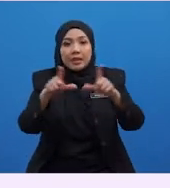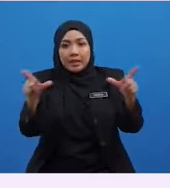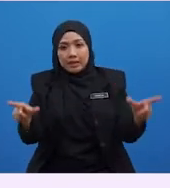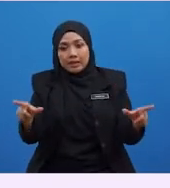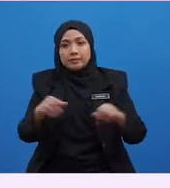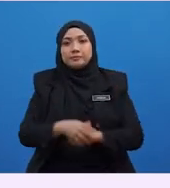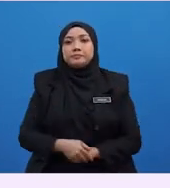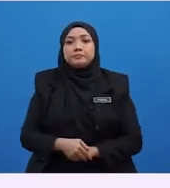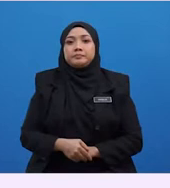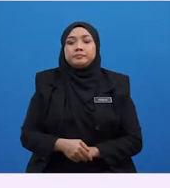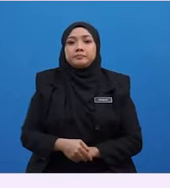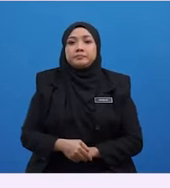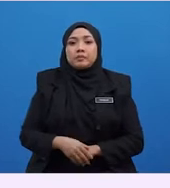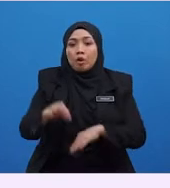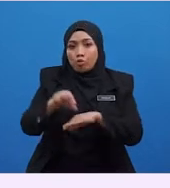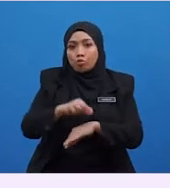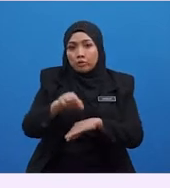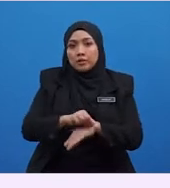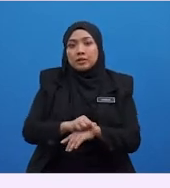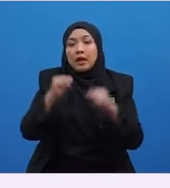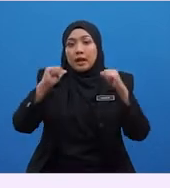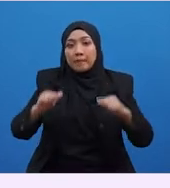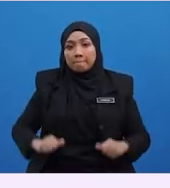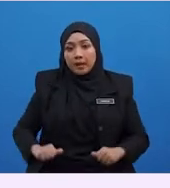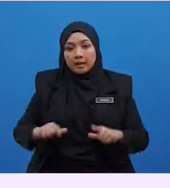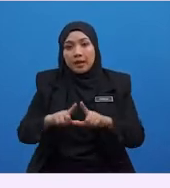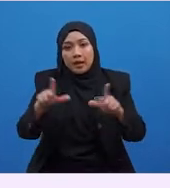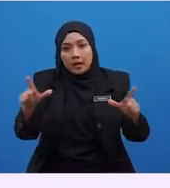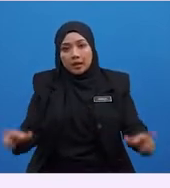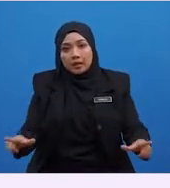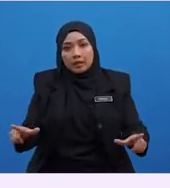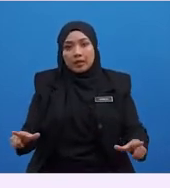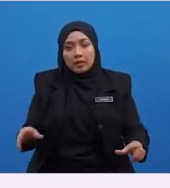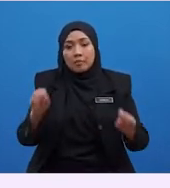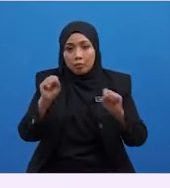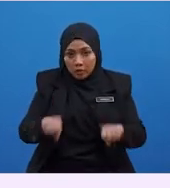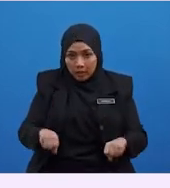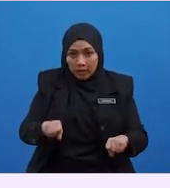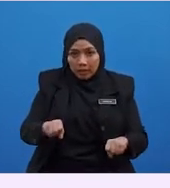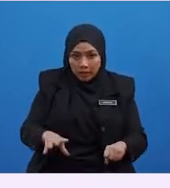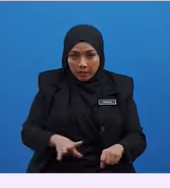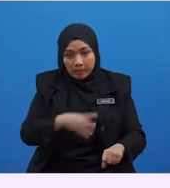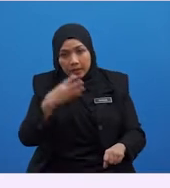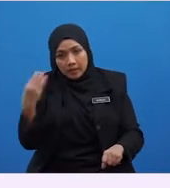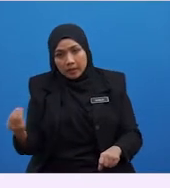Gunakan pautan untuk ke halaman paparmurid.php dan seterusnya kembali ke